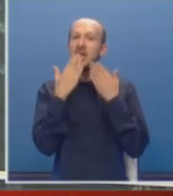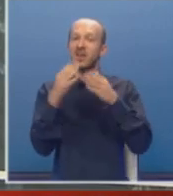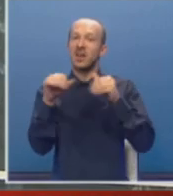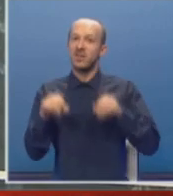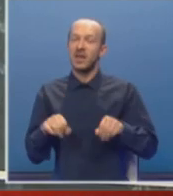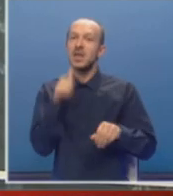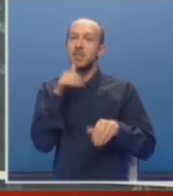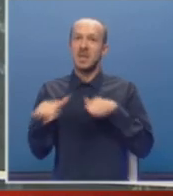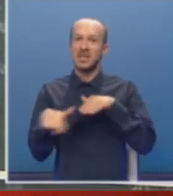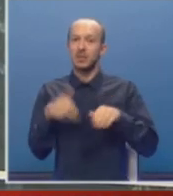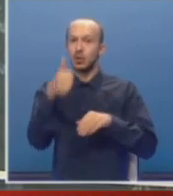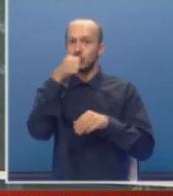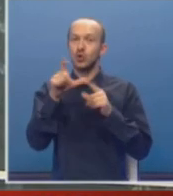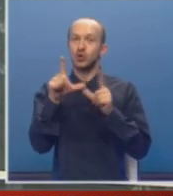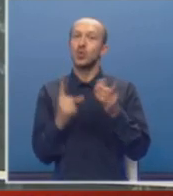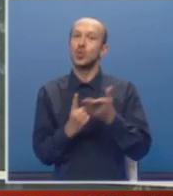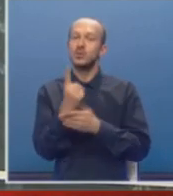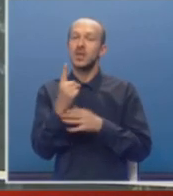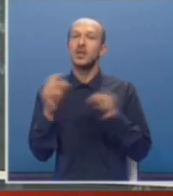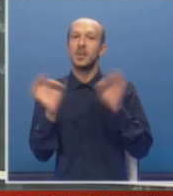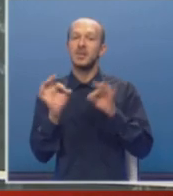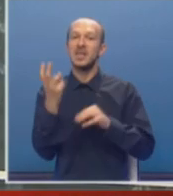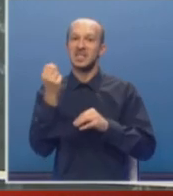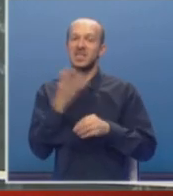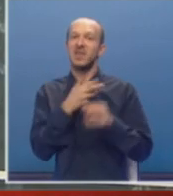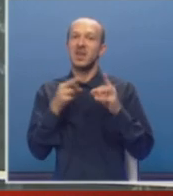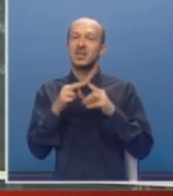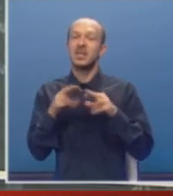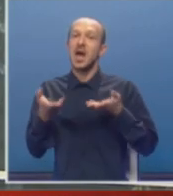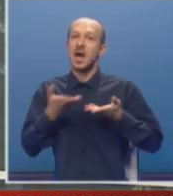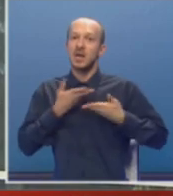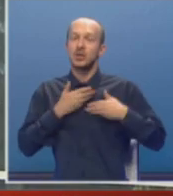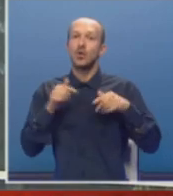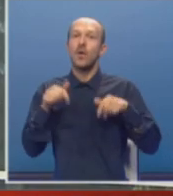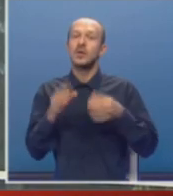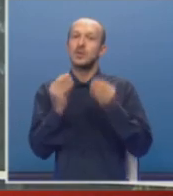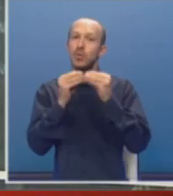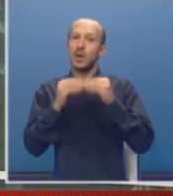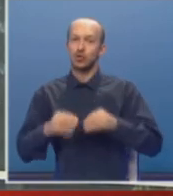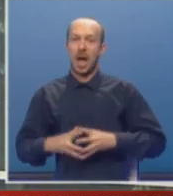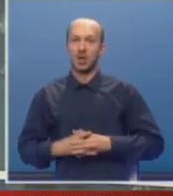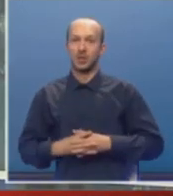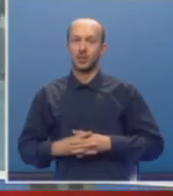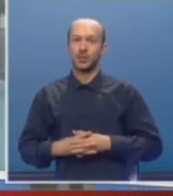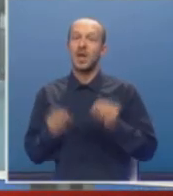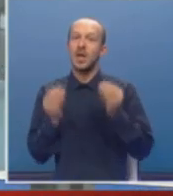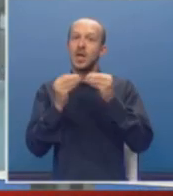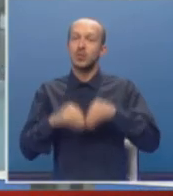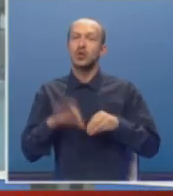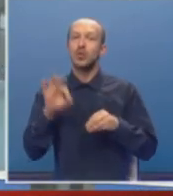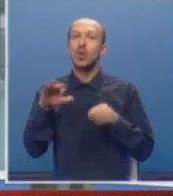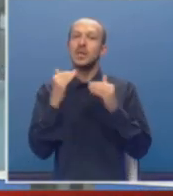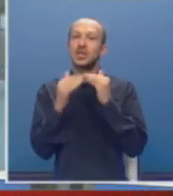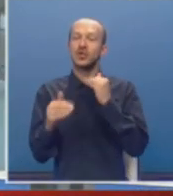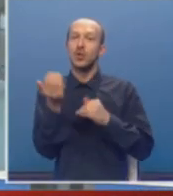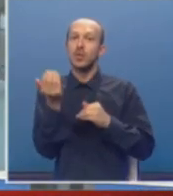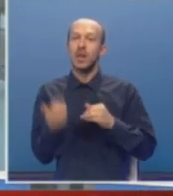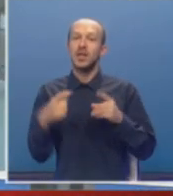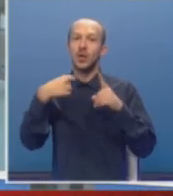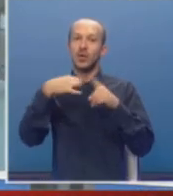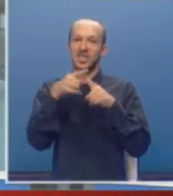i resornim ministrima što su uspjeli da obezbede sredstva za realizaciju ovog sporazuma. Sporazum o izjednačavanju